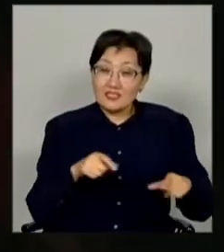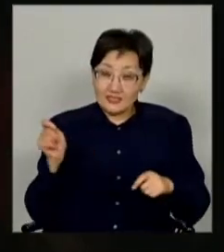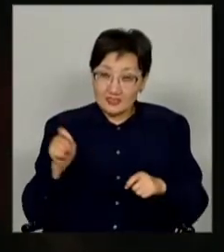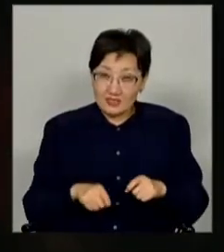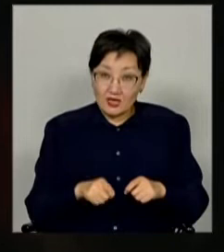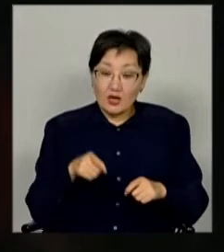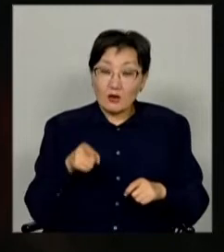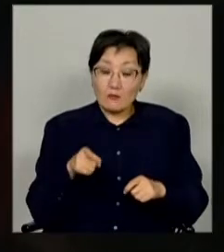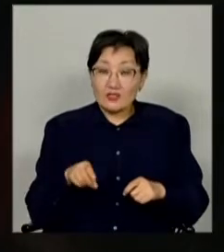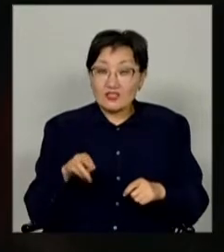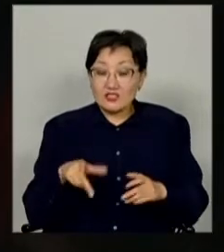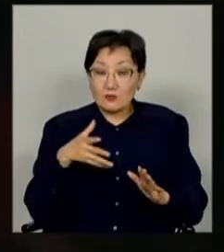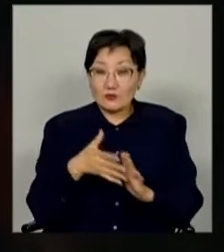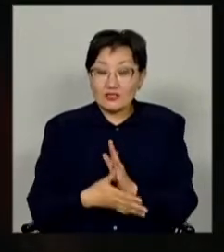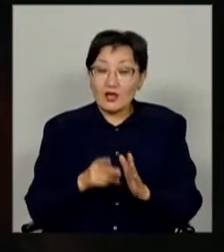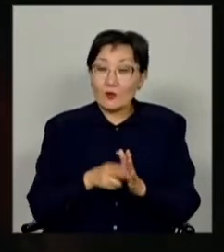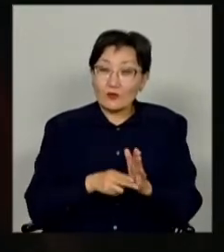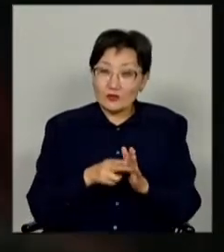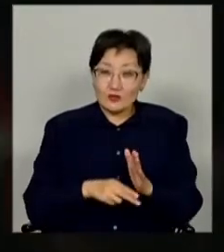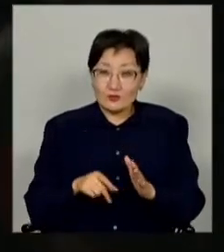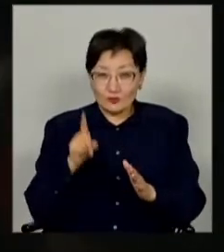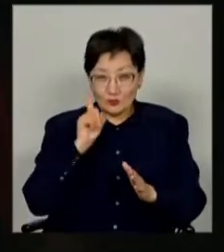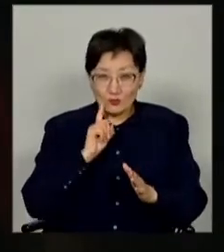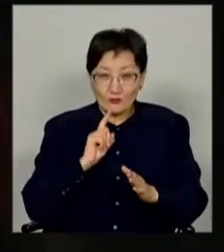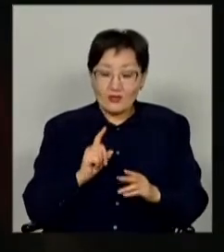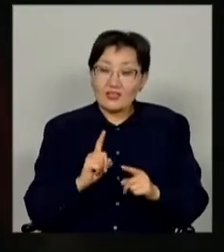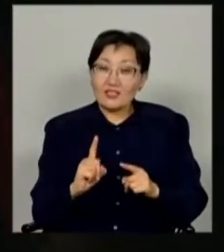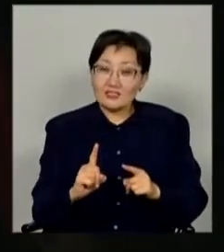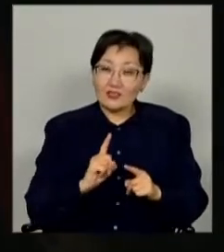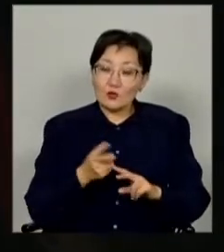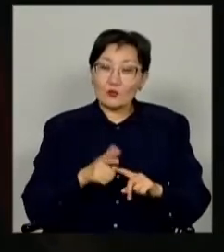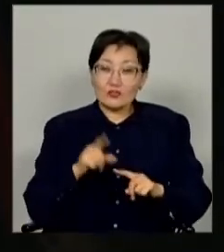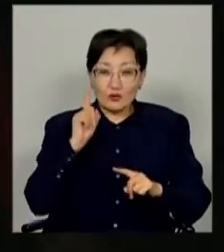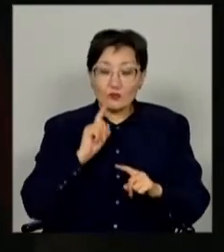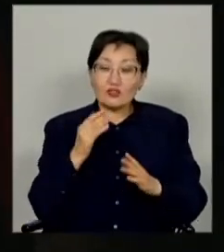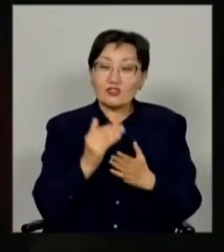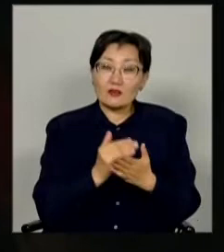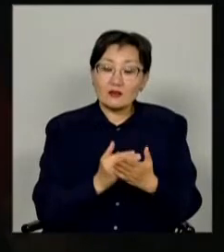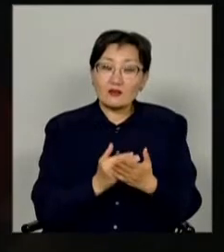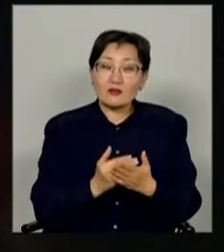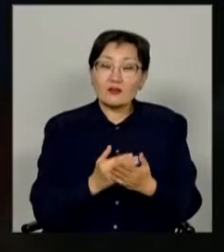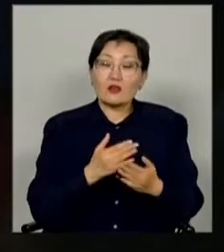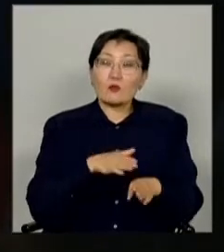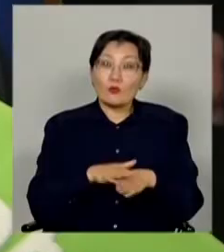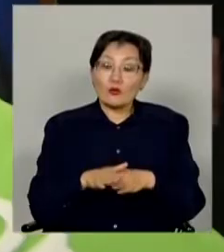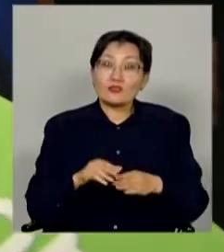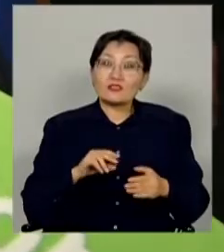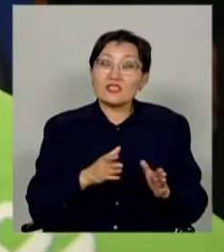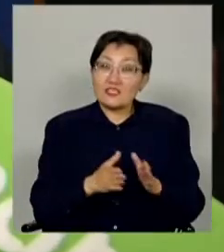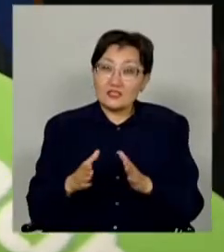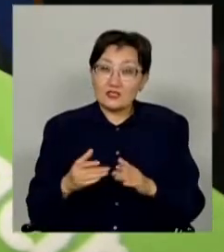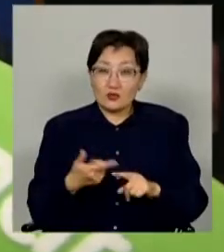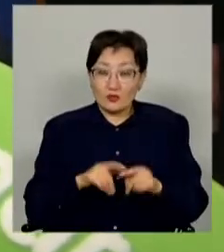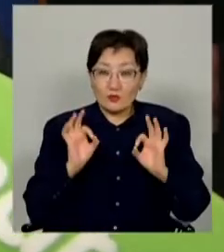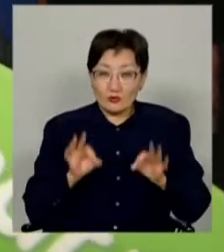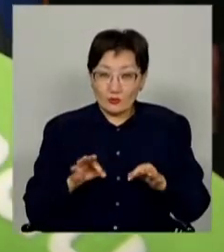1000 жан теңге кетеді. Пойызмен жақсы болды, негізі шыққанда осы пойызмен қатынайғанға. Енді графигі берілсе полный, сонымен дұрыс болатын еді. Қазір біз әңгіме